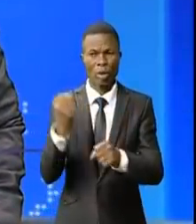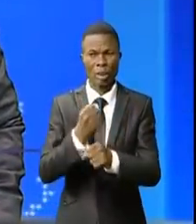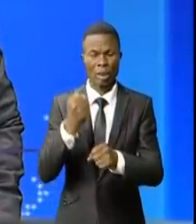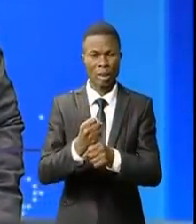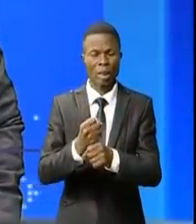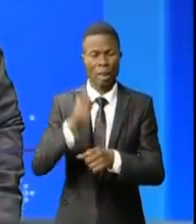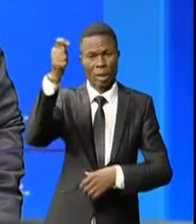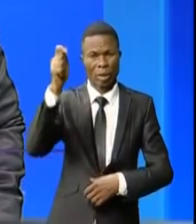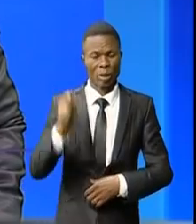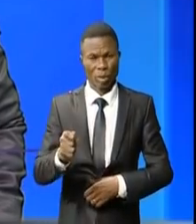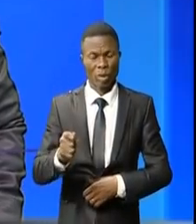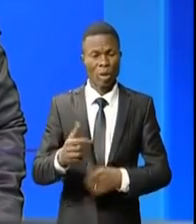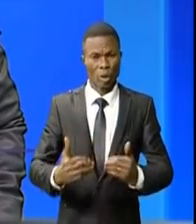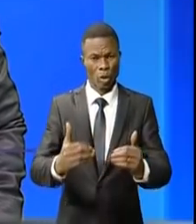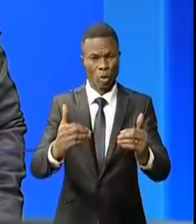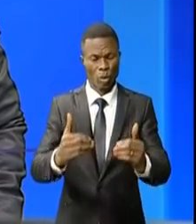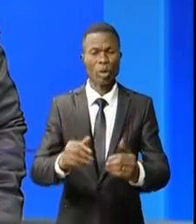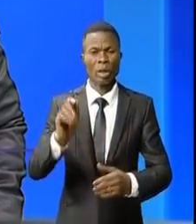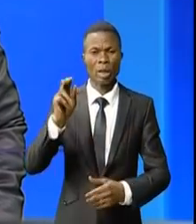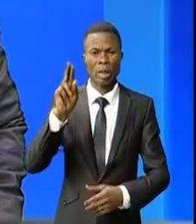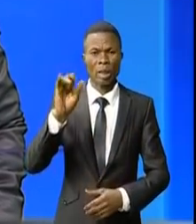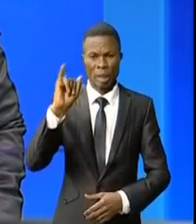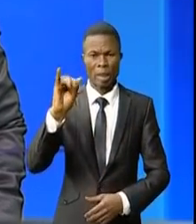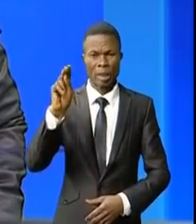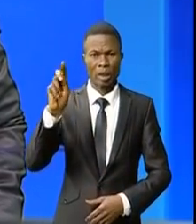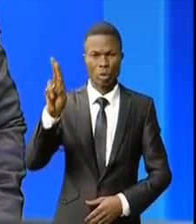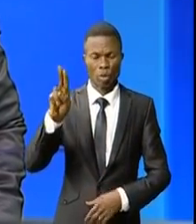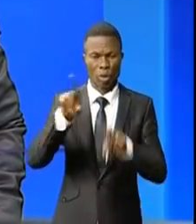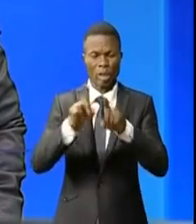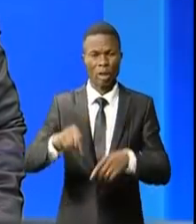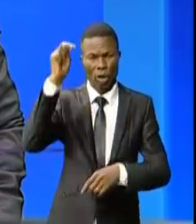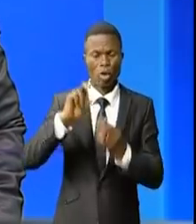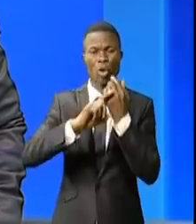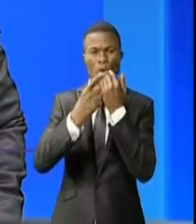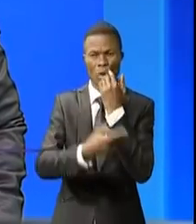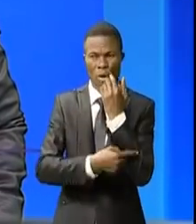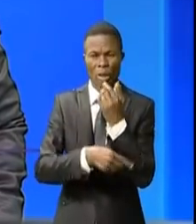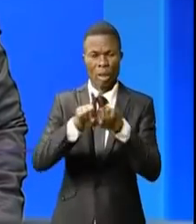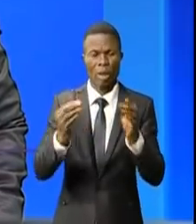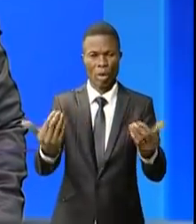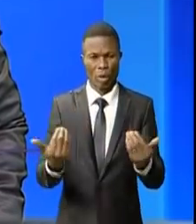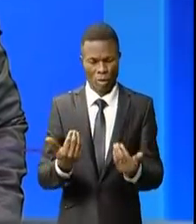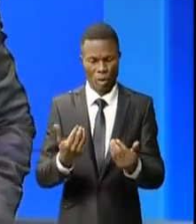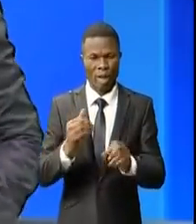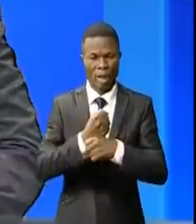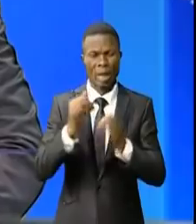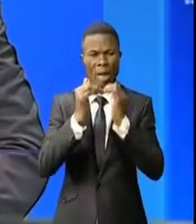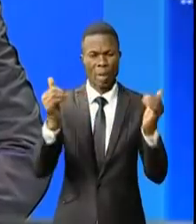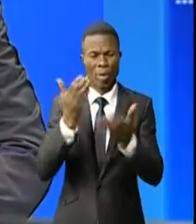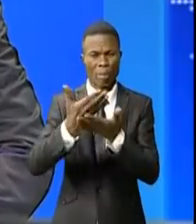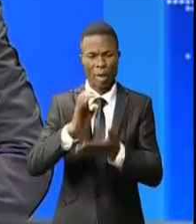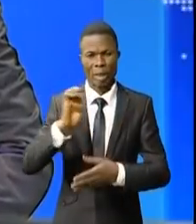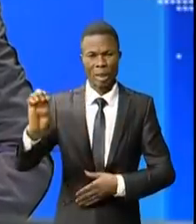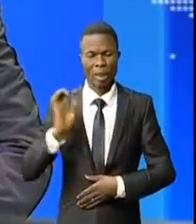des opérations militaires en cours dans Litori et dans le Nord Kivu, mais aussi par la volonté de restaurer l'autorité de l'État dans